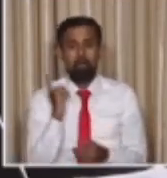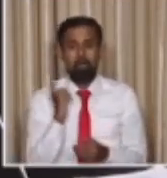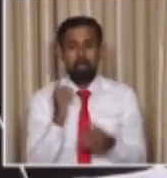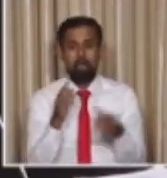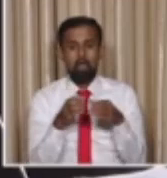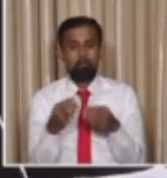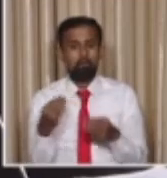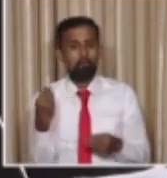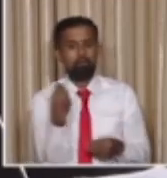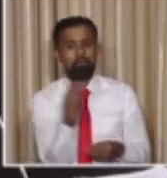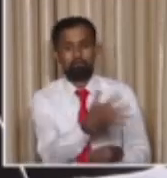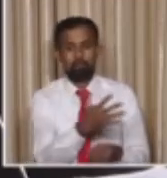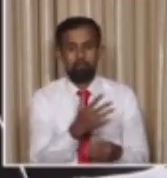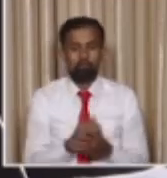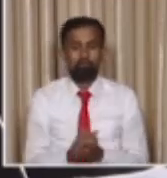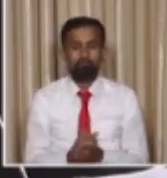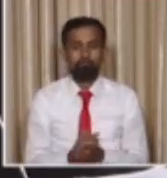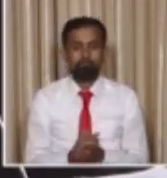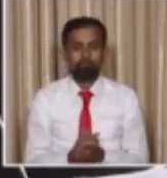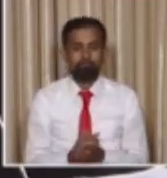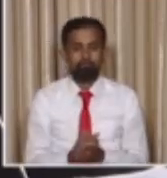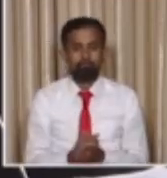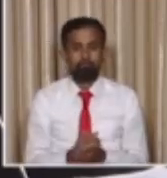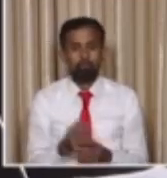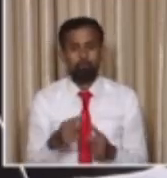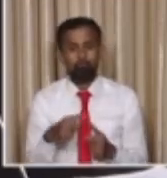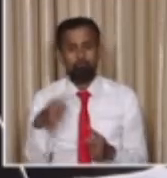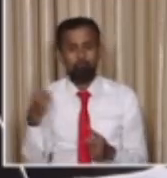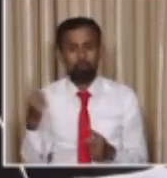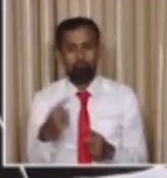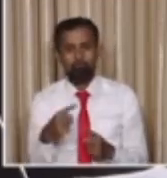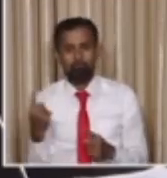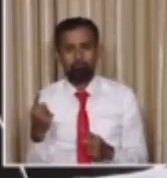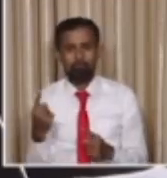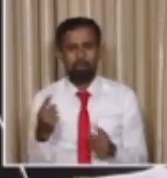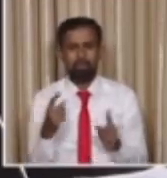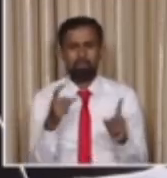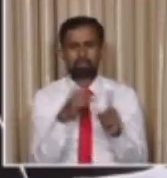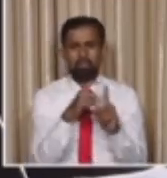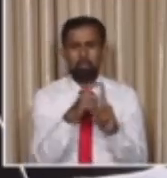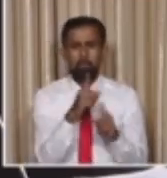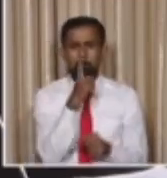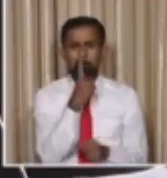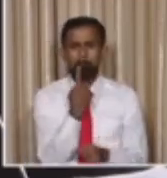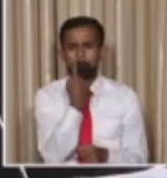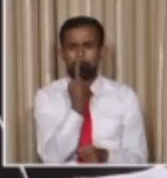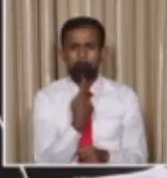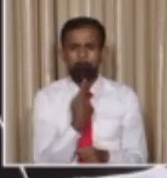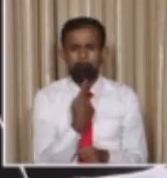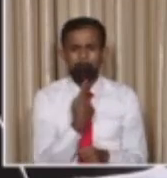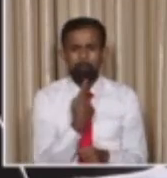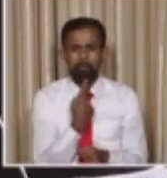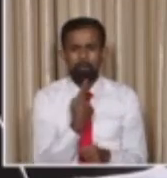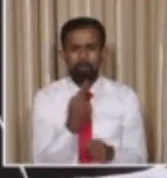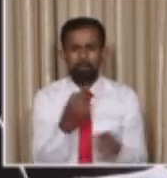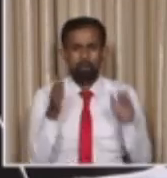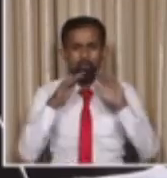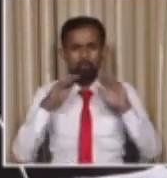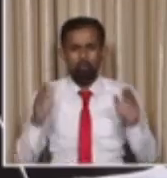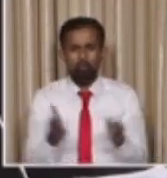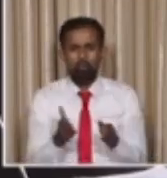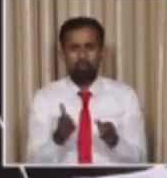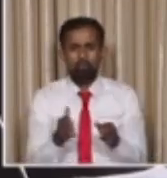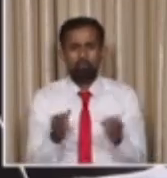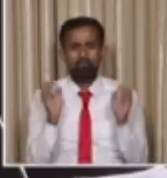පැවරුණා ඒ වගේම වෙනත් ආකාරයක ඔය ධම්මික පැණිය පැණි මුට්ටි හෙලීම වැනි කාරණා